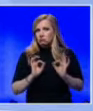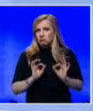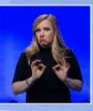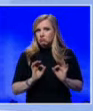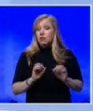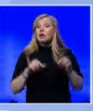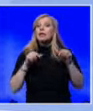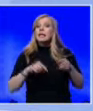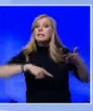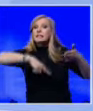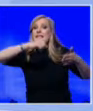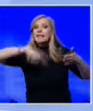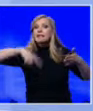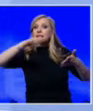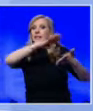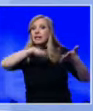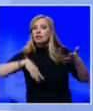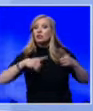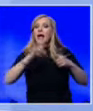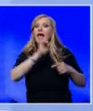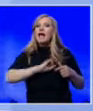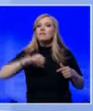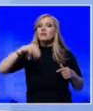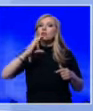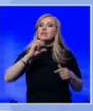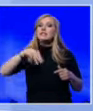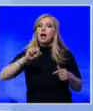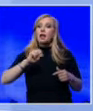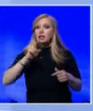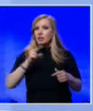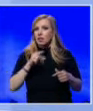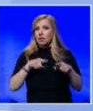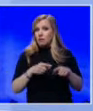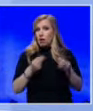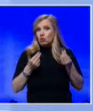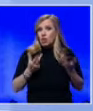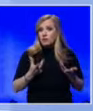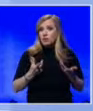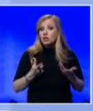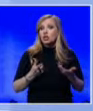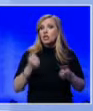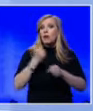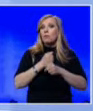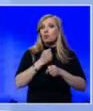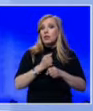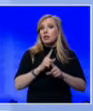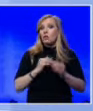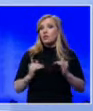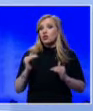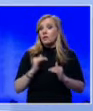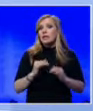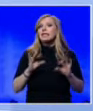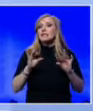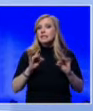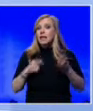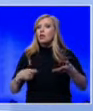Тези данни статистически, които са от Евростат, означава ли, че работодателите не увеличават в Средното повишение на работните